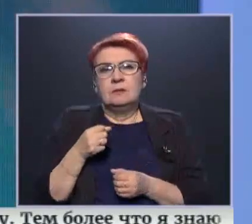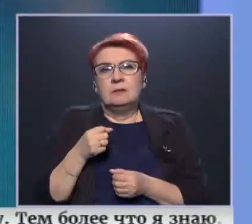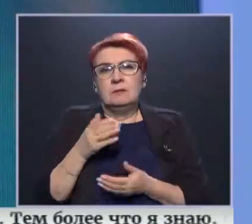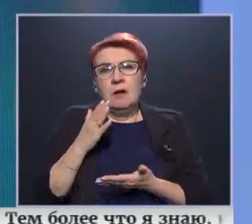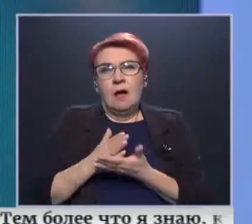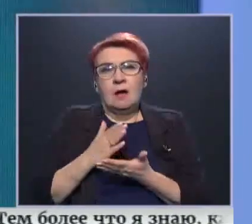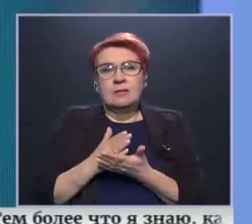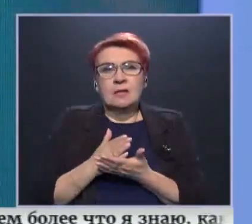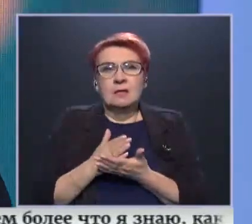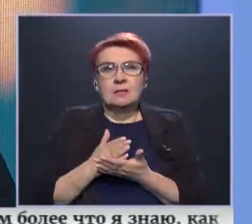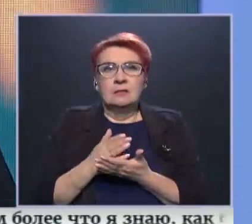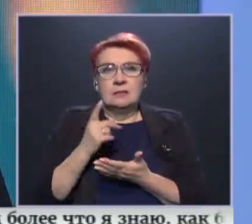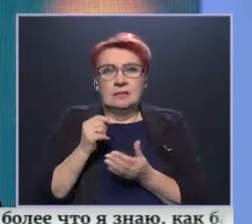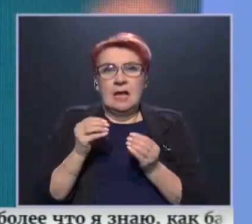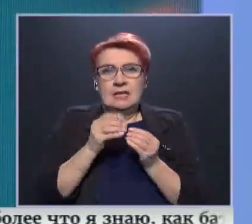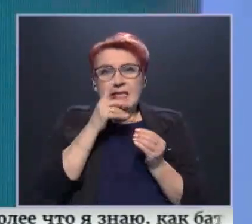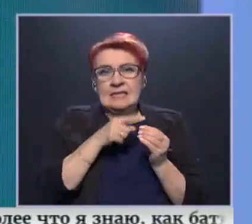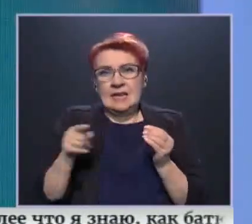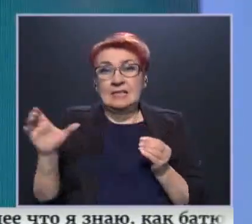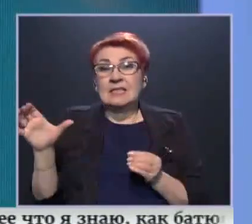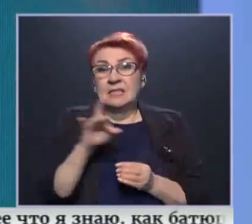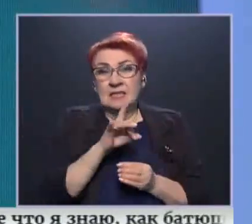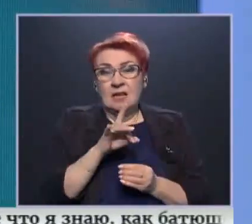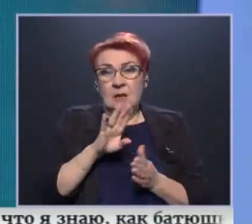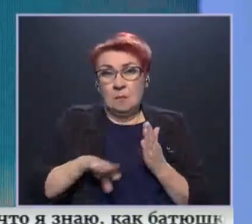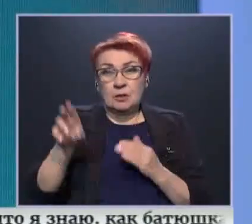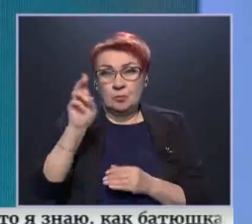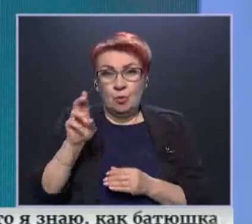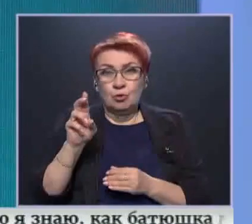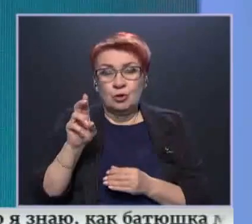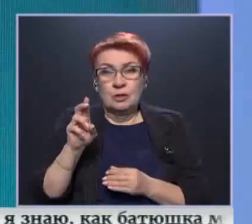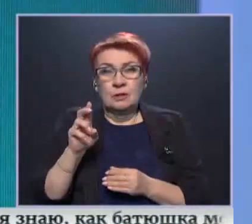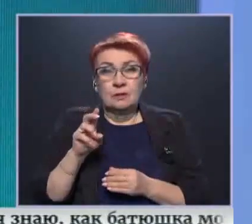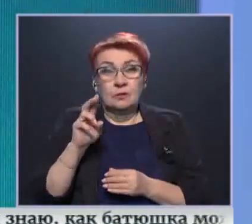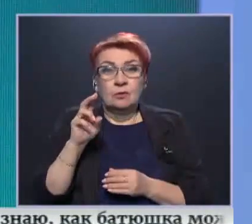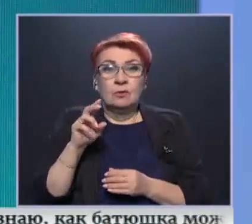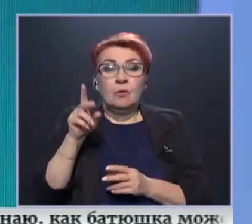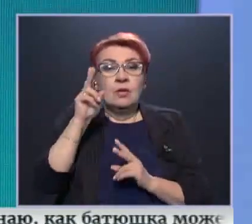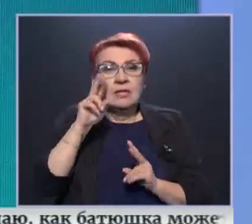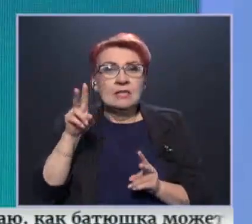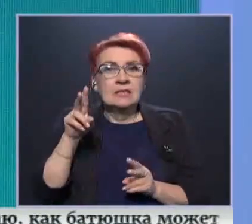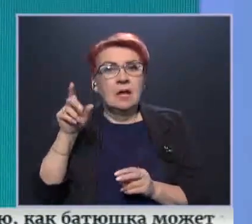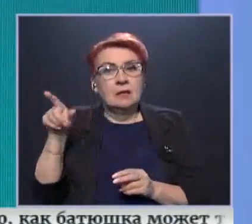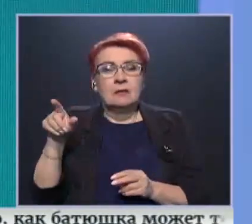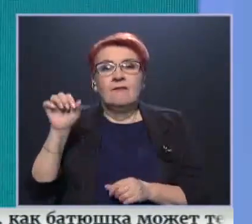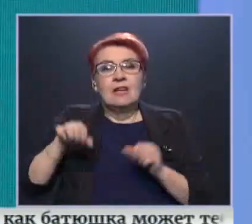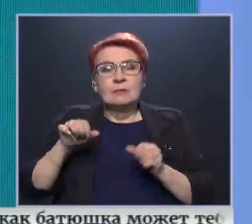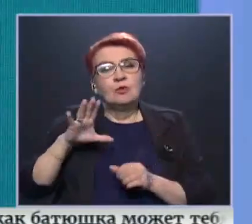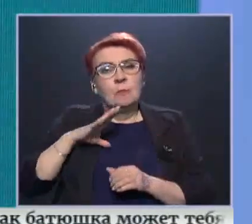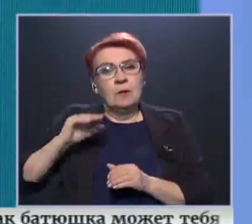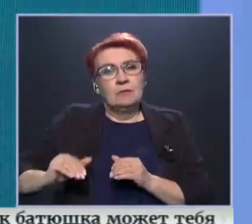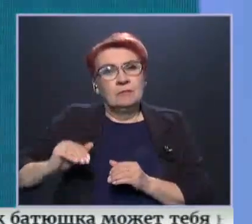вот, ну, за десятилетия, так сказать, вот, советской власти безбожной, что не знают, крещенные или не крещенные, возможно,